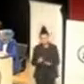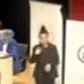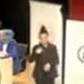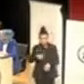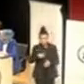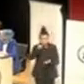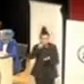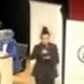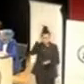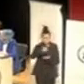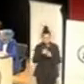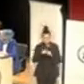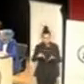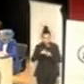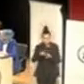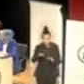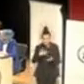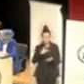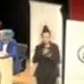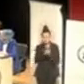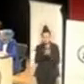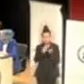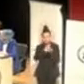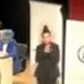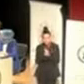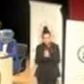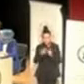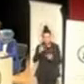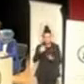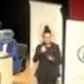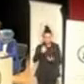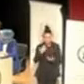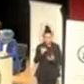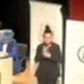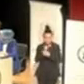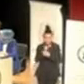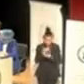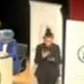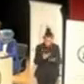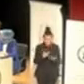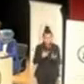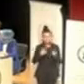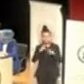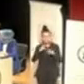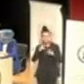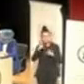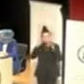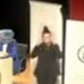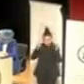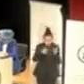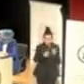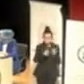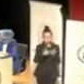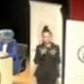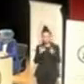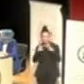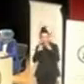yayınladığımız eserleri belli diziler dahilinde yayınlıyoruz. Sanat eserleri dizisi, kültür eserleri dizisi, el kitapları